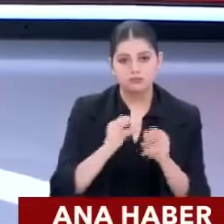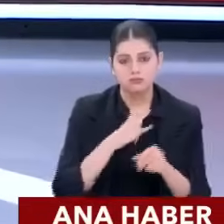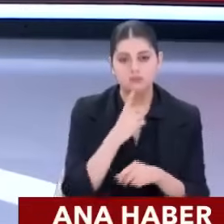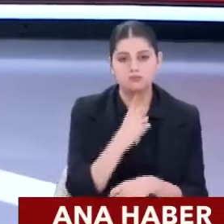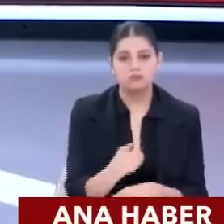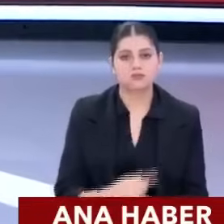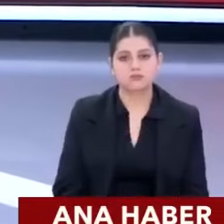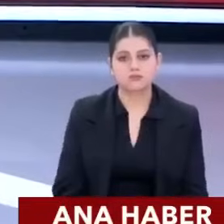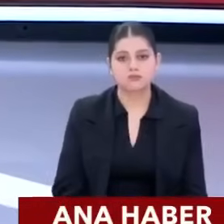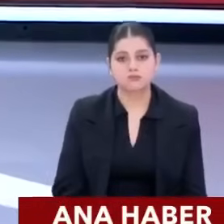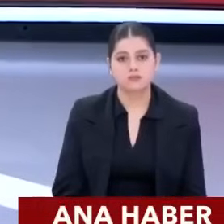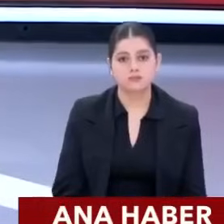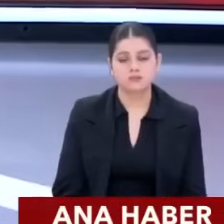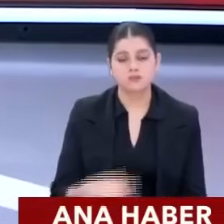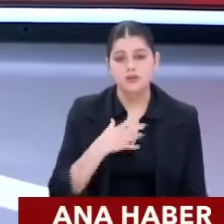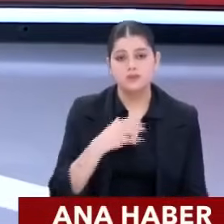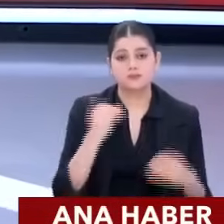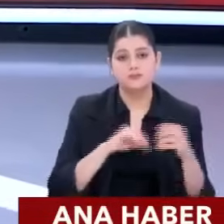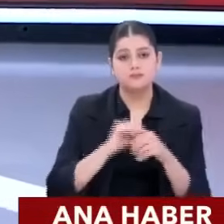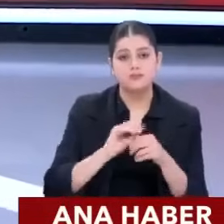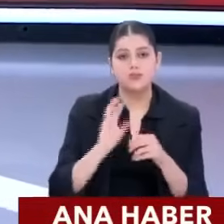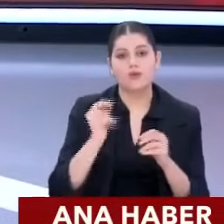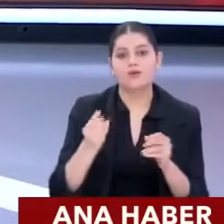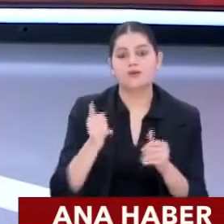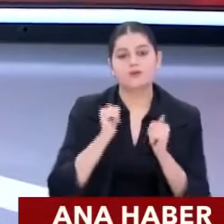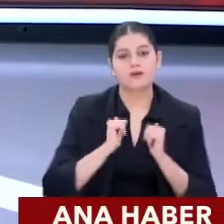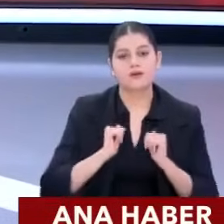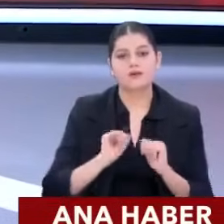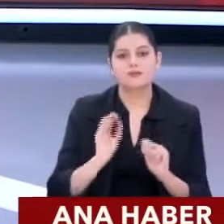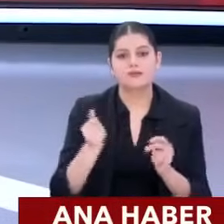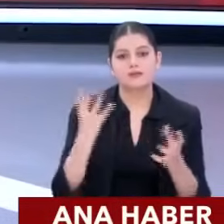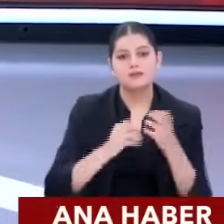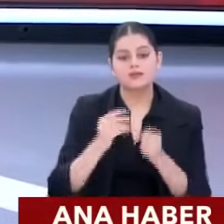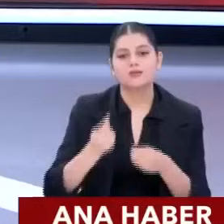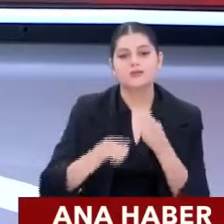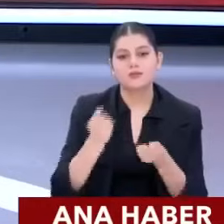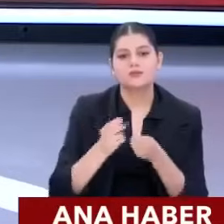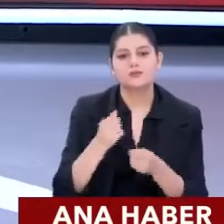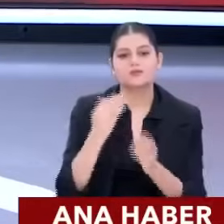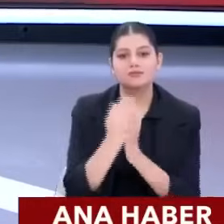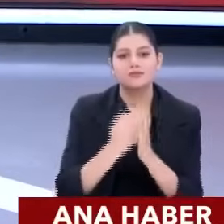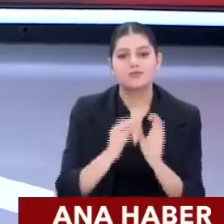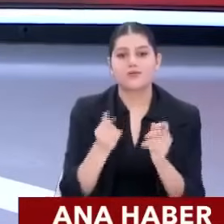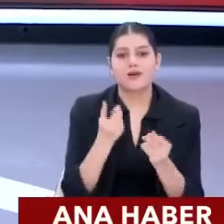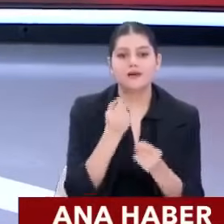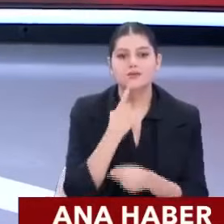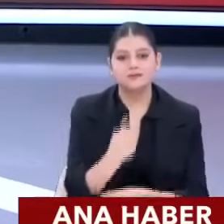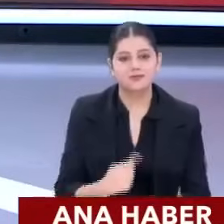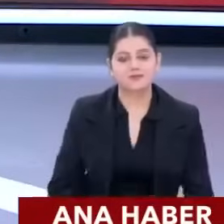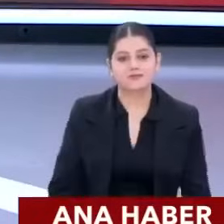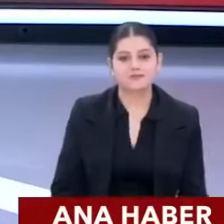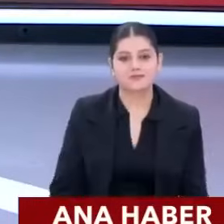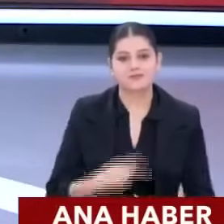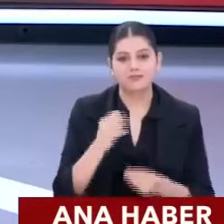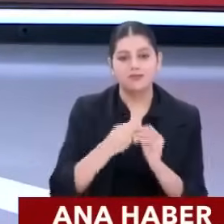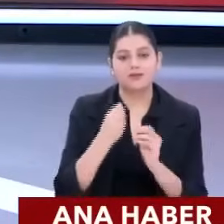tasavvuf şimdi kendinize gelince Bol Kepçe Bonkör ama emekçiye gelince ahşaplar böyle şimdi böyle olunca